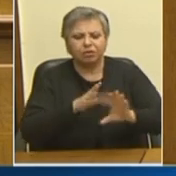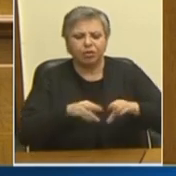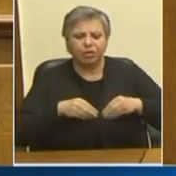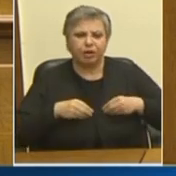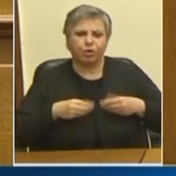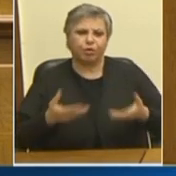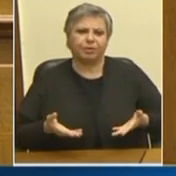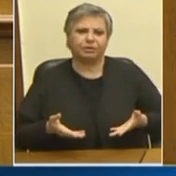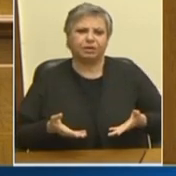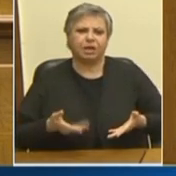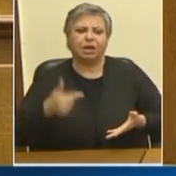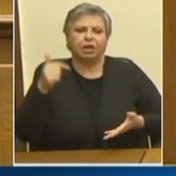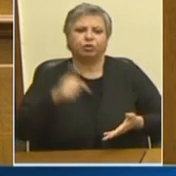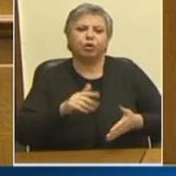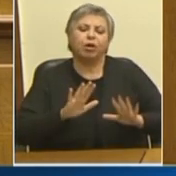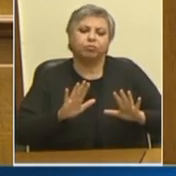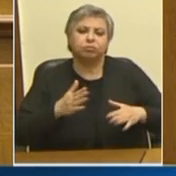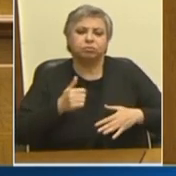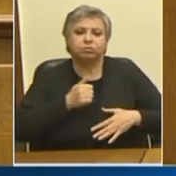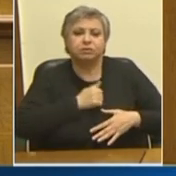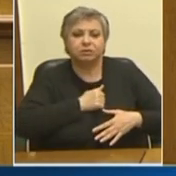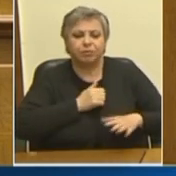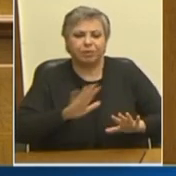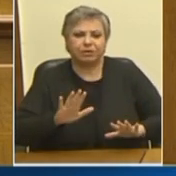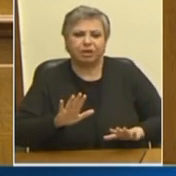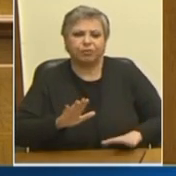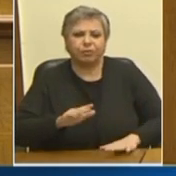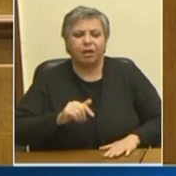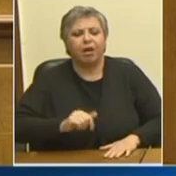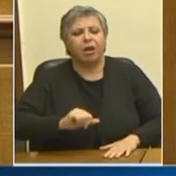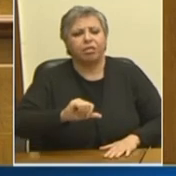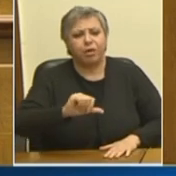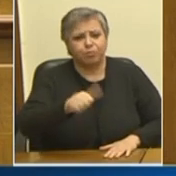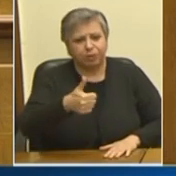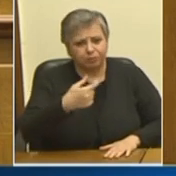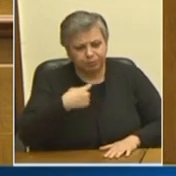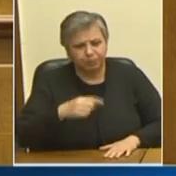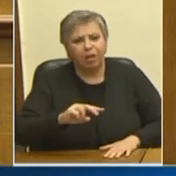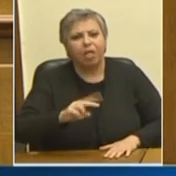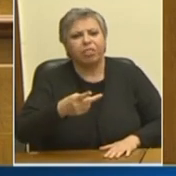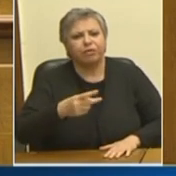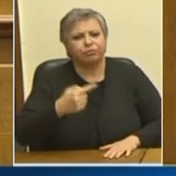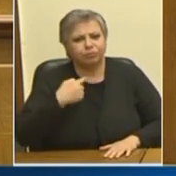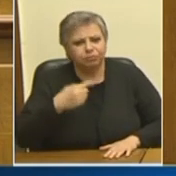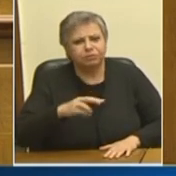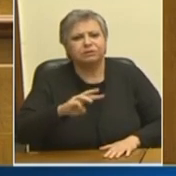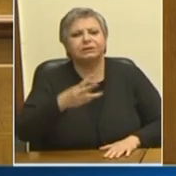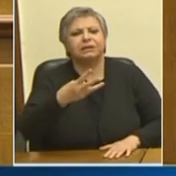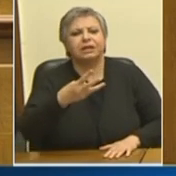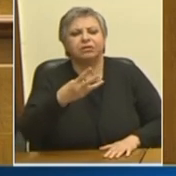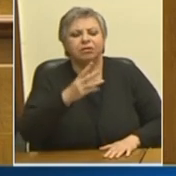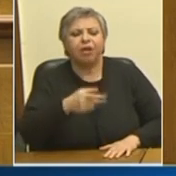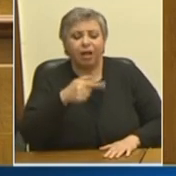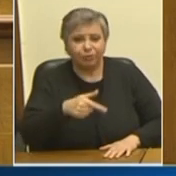αυτό. Είναι μία άποψη, απλά την τρίτη φορά να λιγοστέψει ο αριθμός των βουλευτών. Να πλησιάσουμε λίγο την εκλογή.